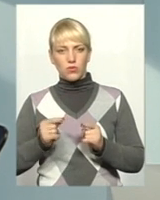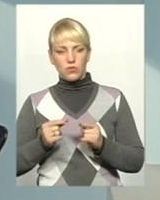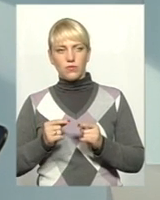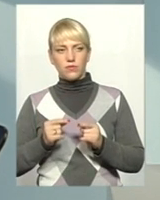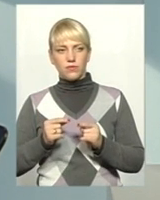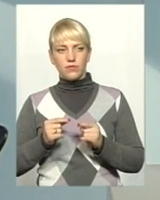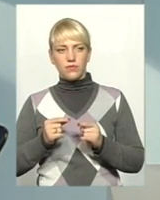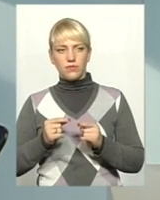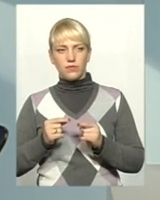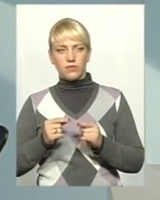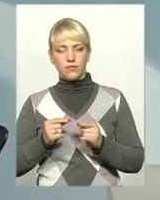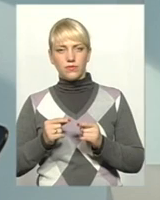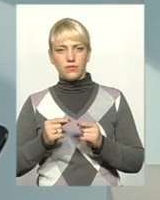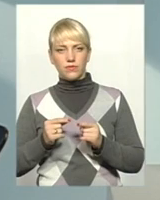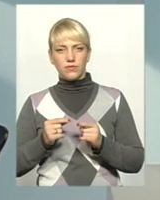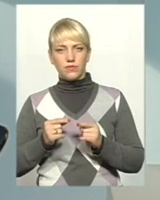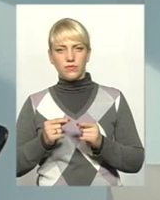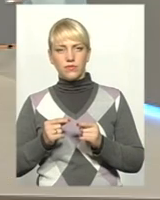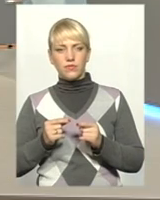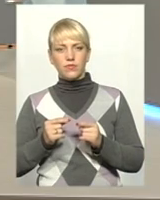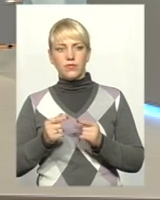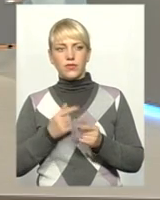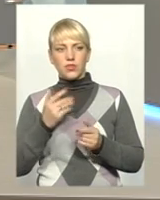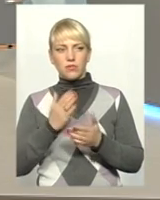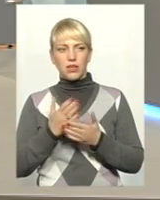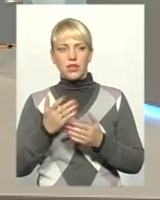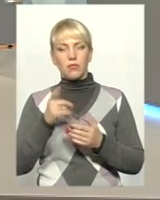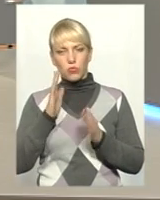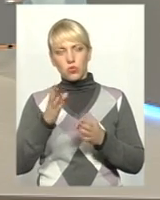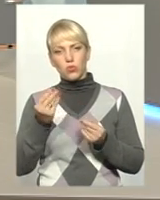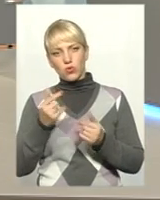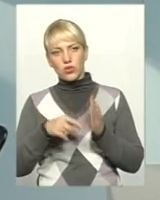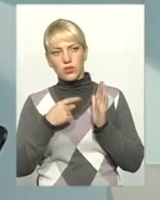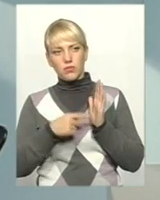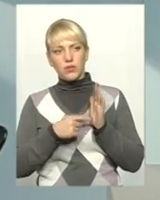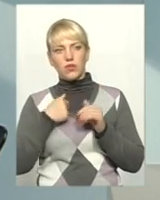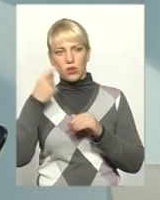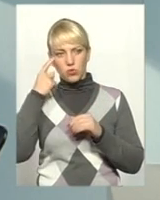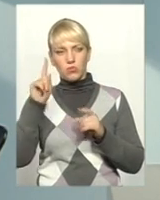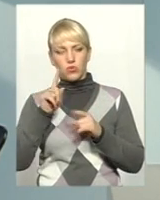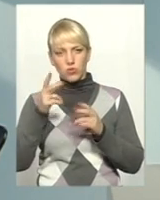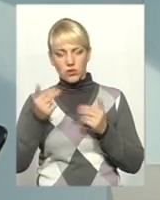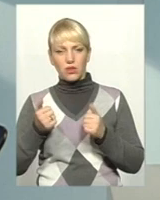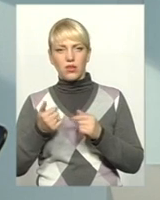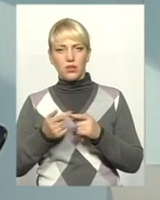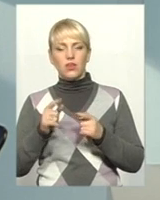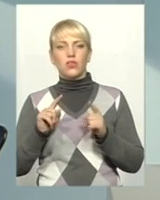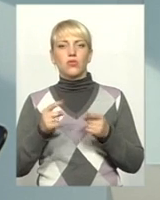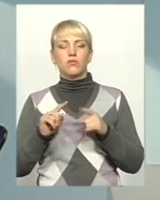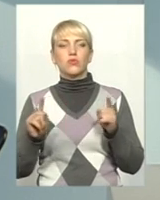я чи маєте бачення, будуть ті кошти чи ні? Я думаю, що так. Я думаю, що так, тому